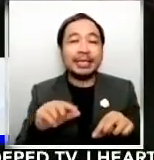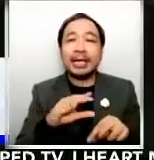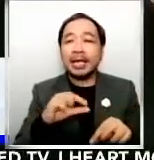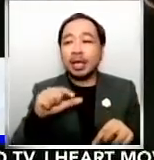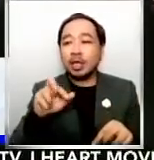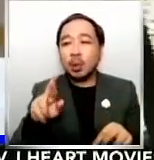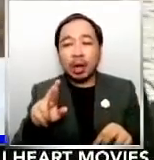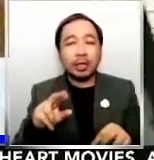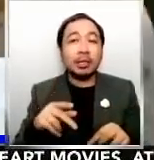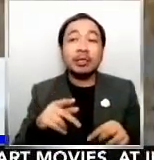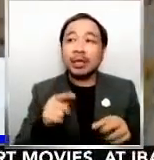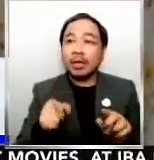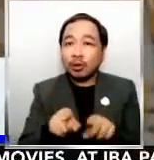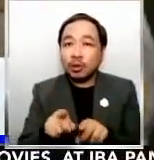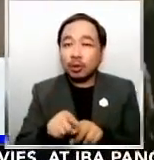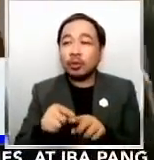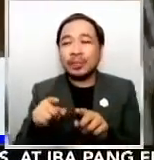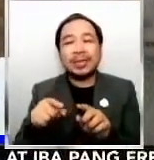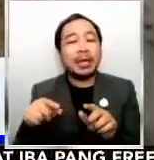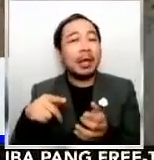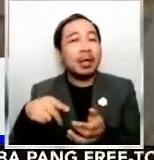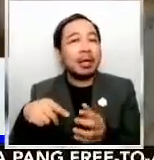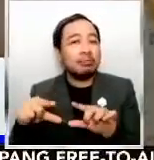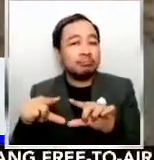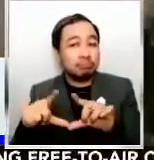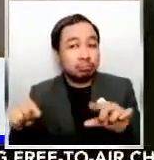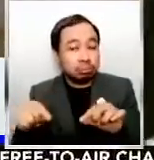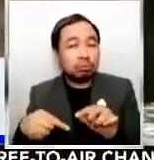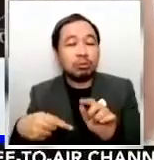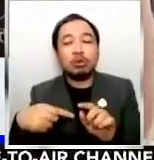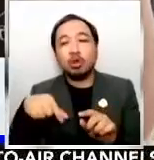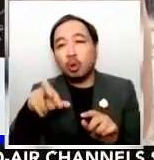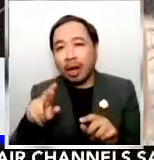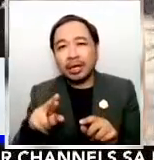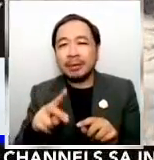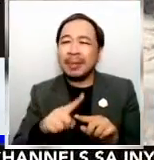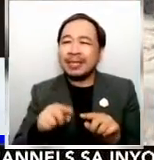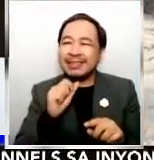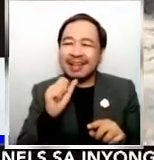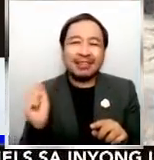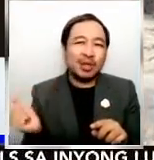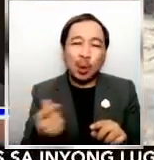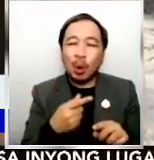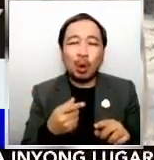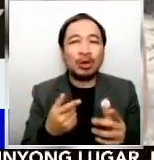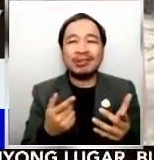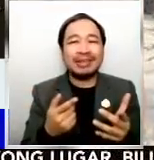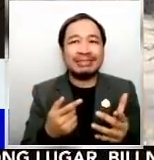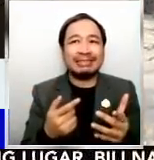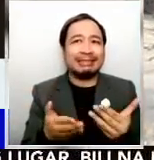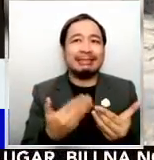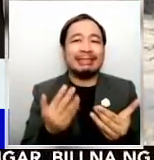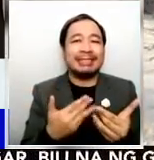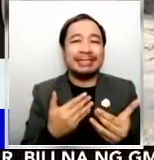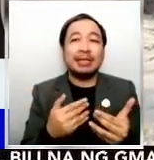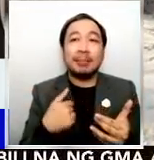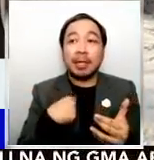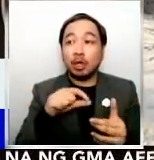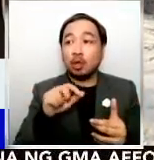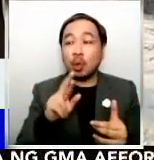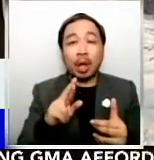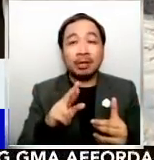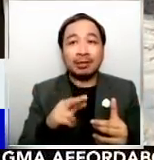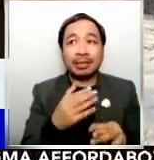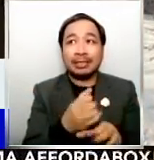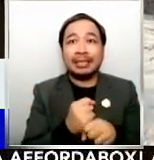makasakay ng bangka. Pero hindi lahat nadalian sa pagkuha ng QR code. I got my QR code siguro 2 hours before going to the airport.